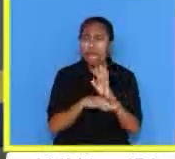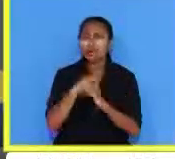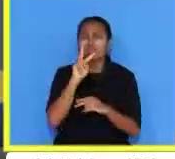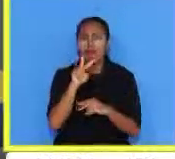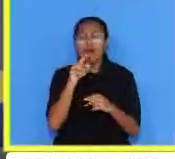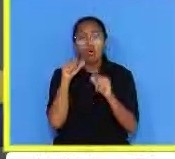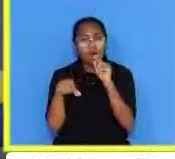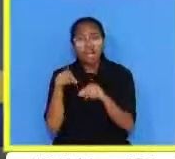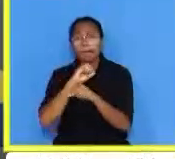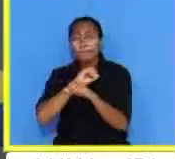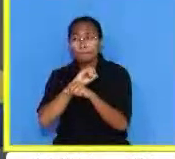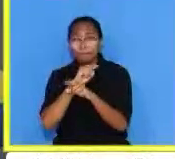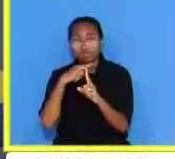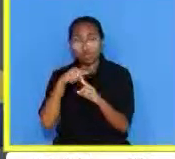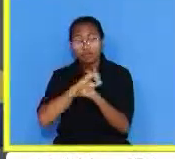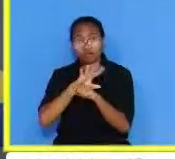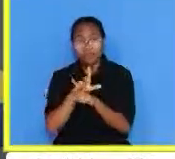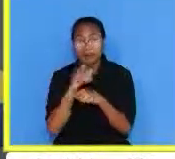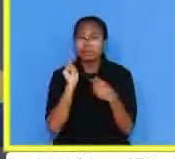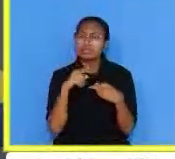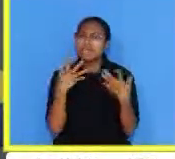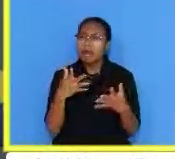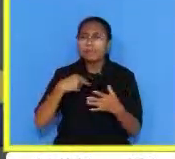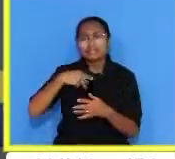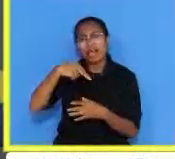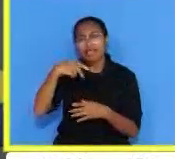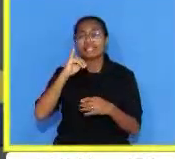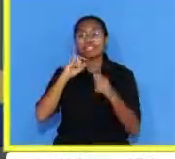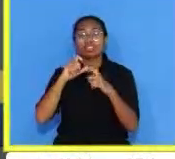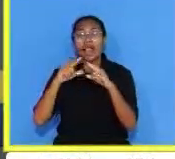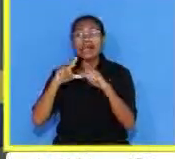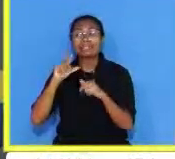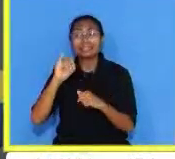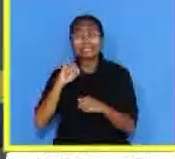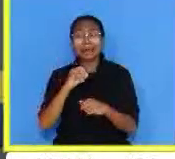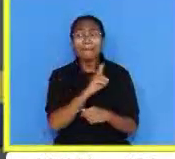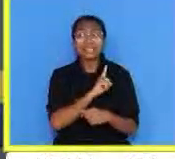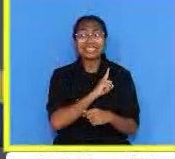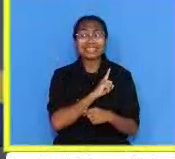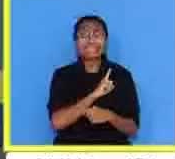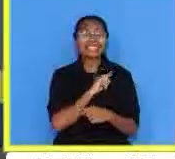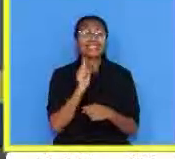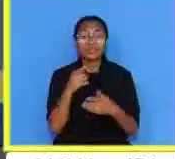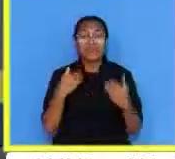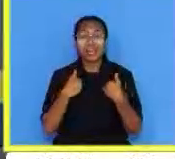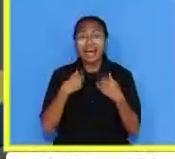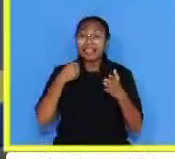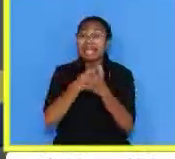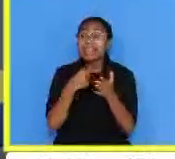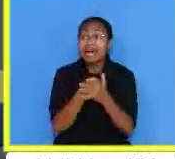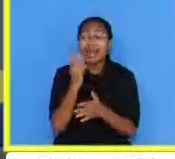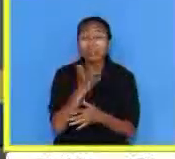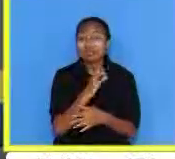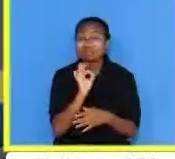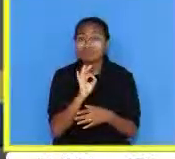terpapar COVID-19. Kemudian ketika mereka menjalani isolasi mandiri ini, apakah ada tantangan dari mereka